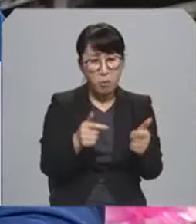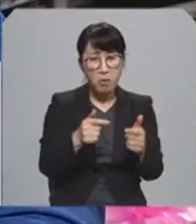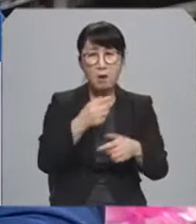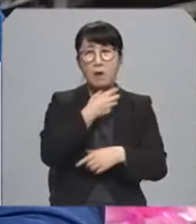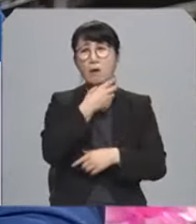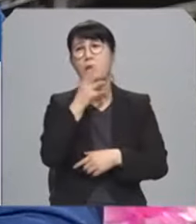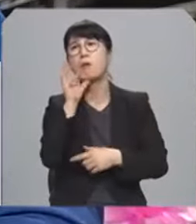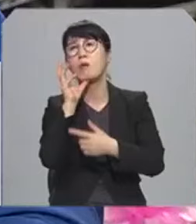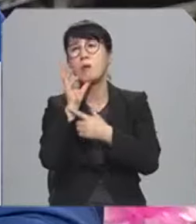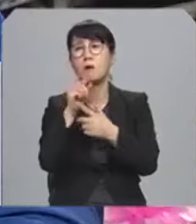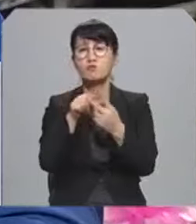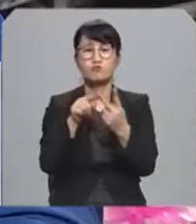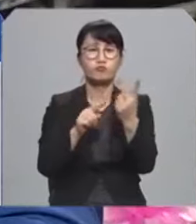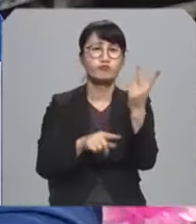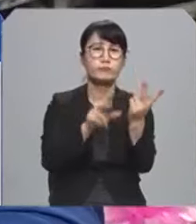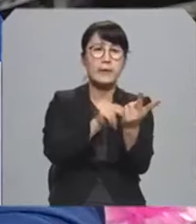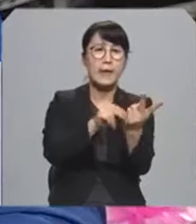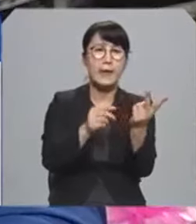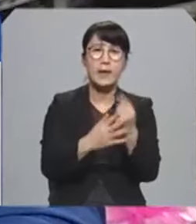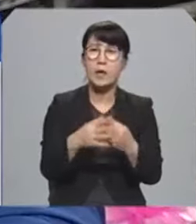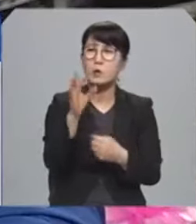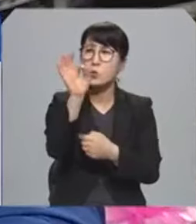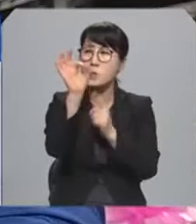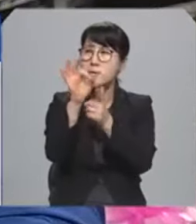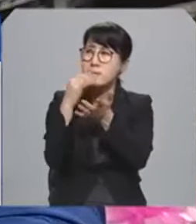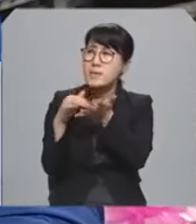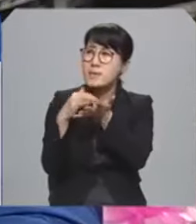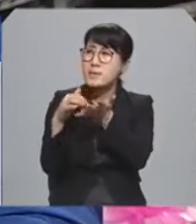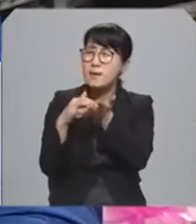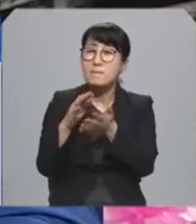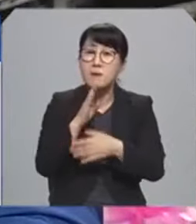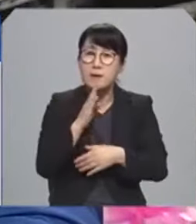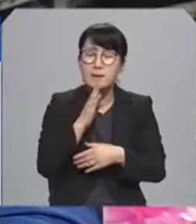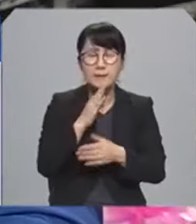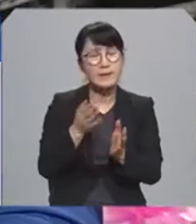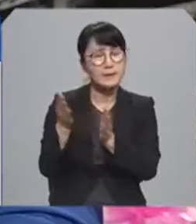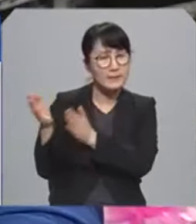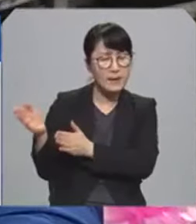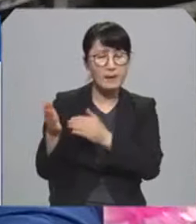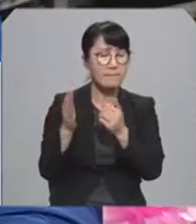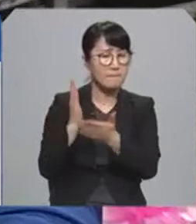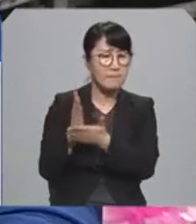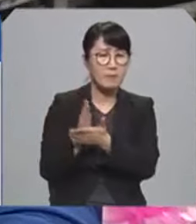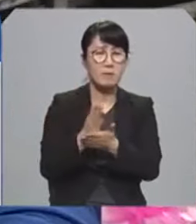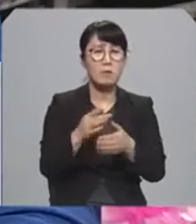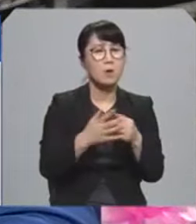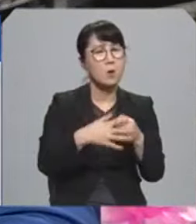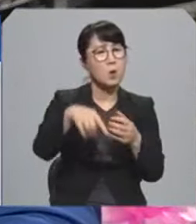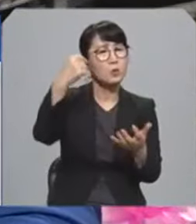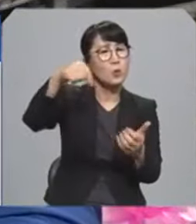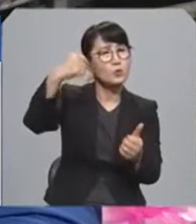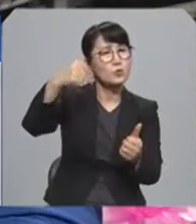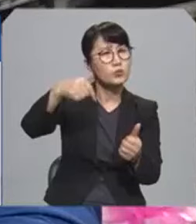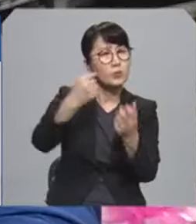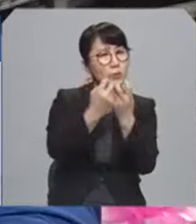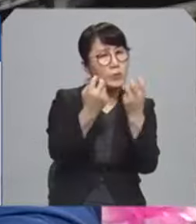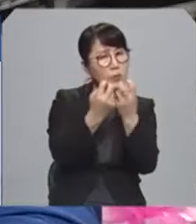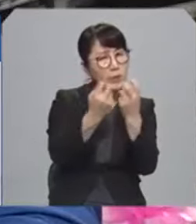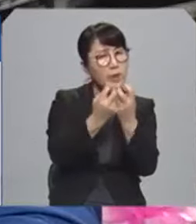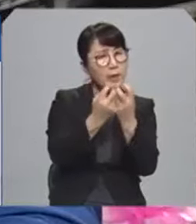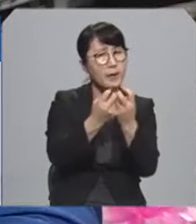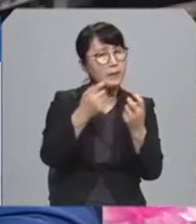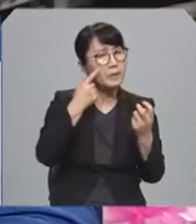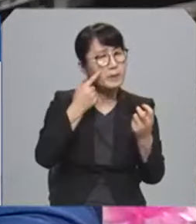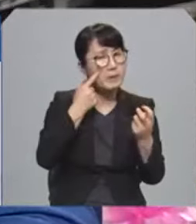관점으로 많이 접근했는데 이번에는 교육적 한번 살펴보자 미래 세대에게 인구 급감에